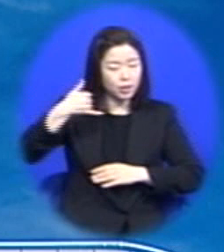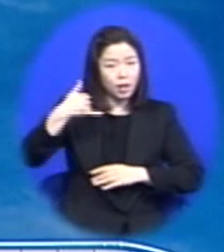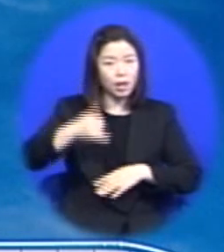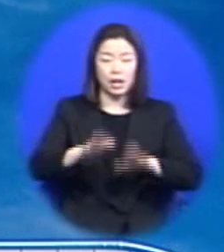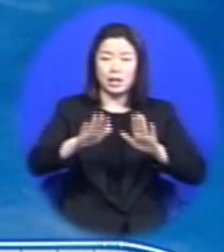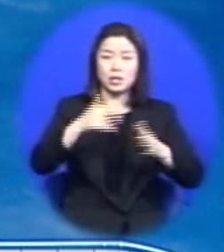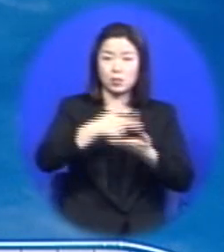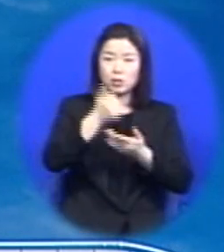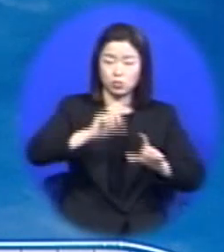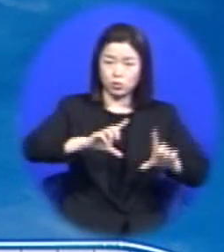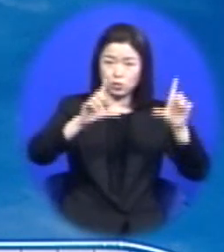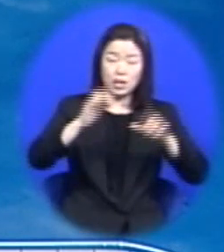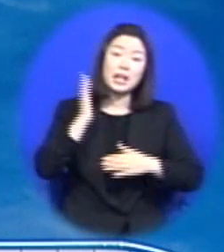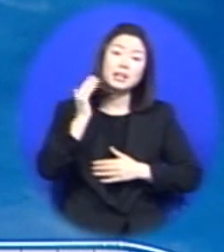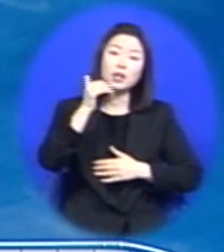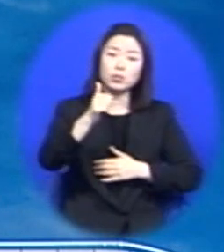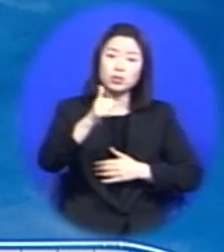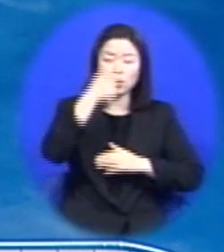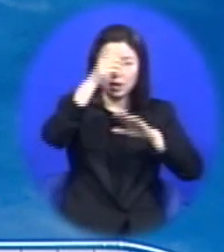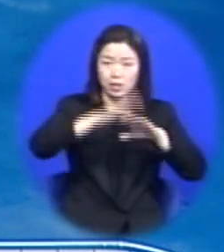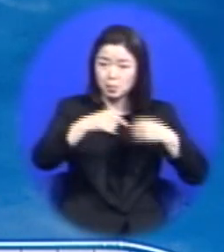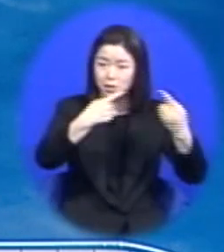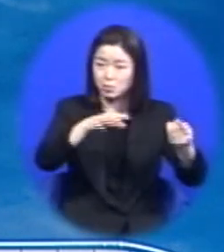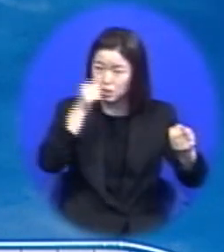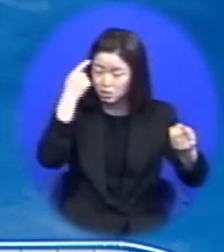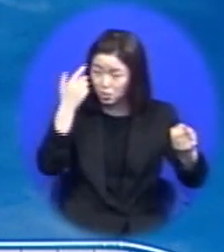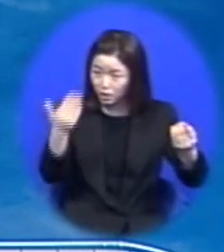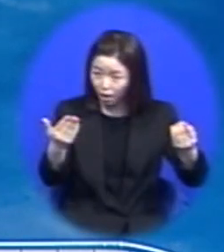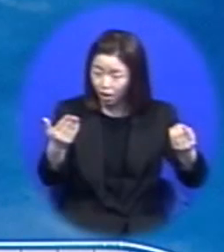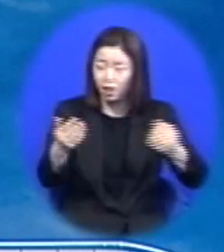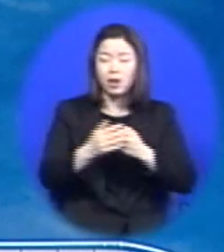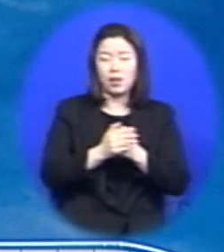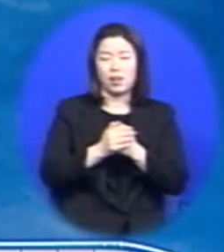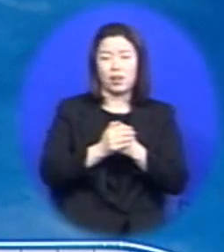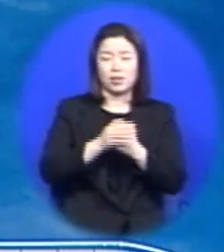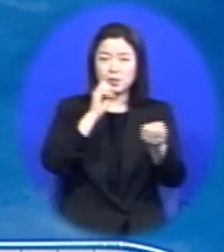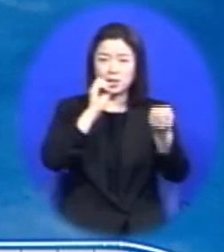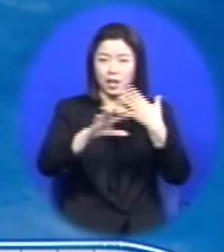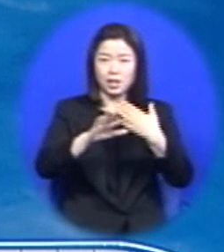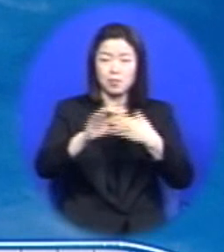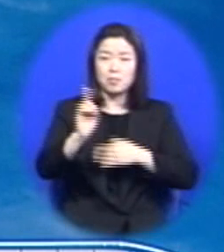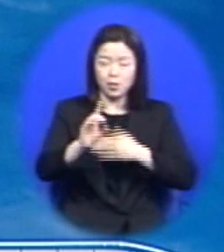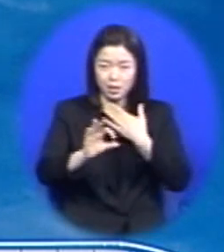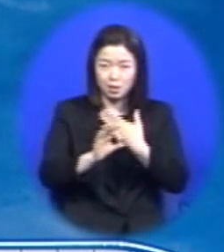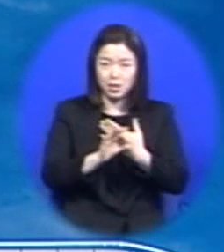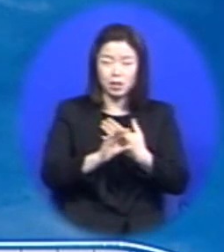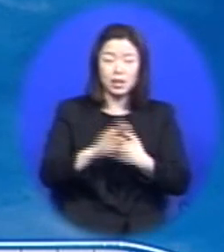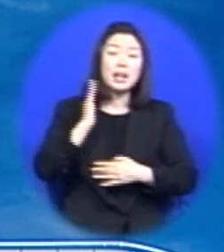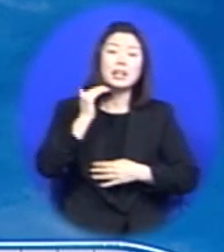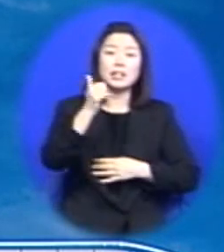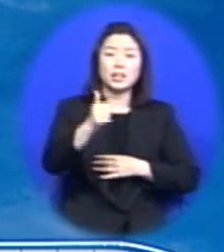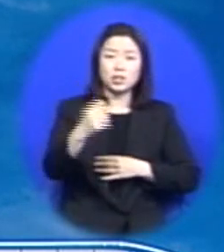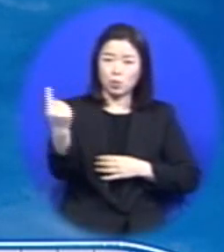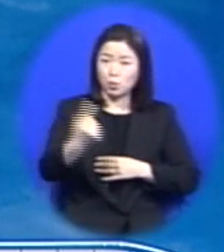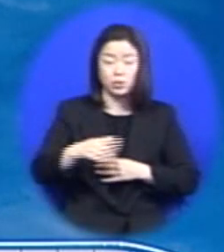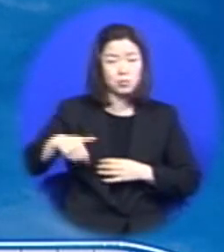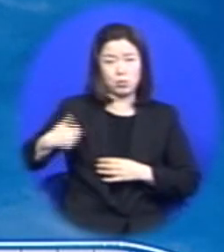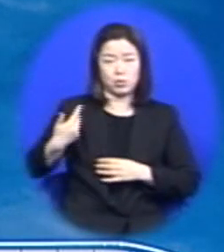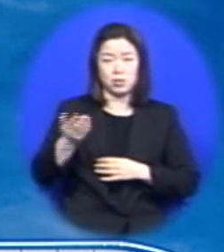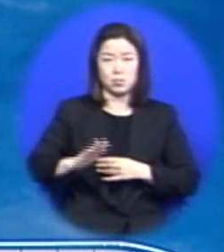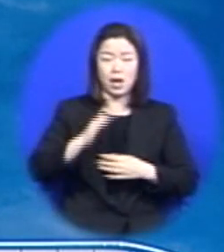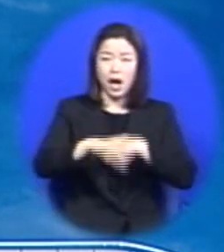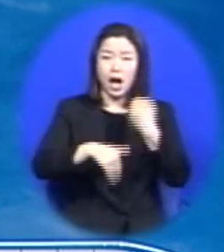주일에 대통령이 예배드리러 나오십니까? 그 목사님이 늘 그렇게 대답한대요. 대통령이 나오시는지는 모르겠는데